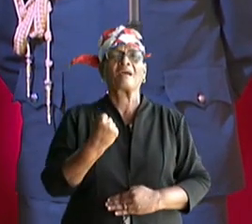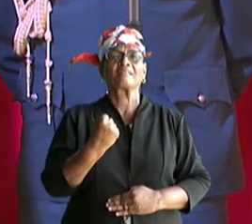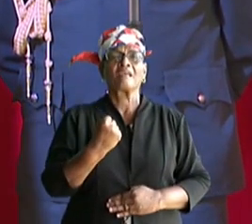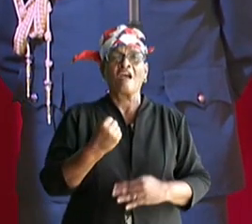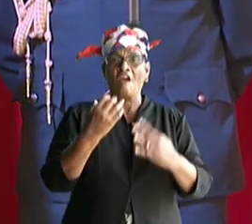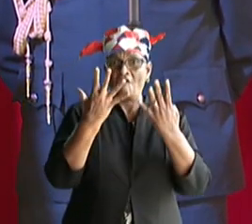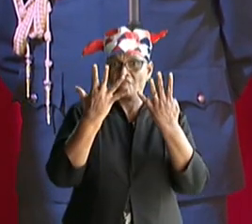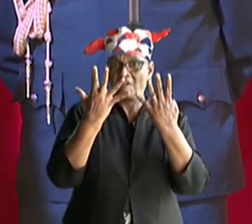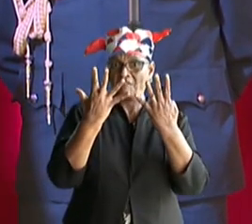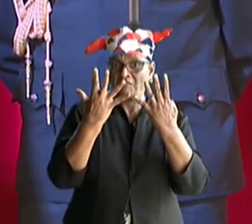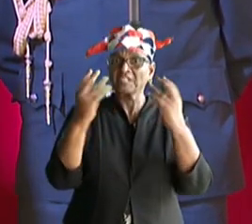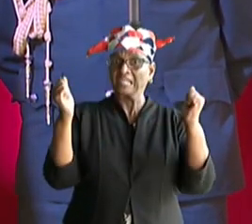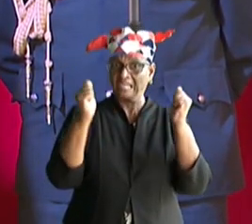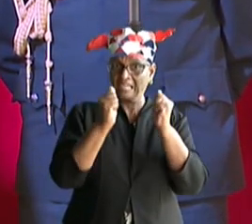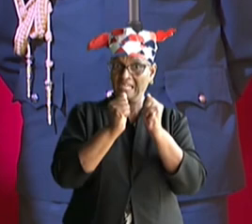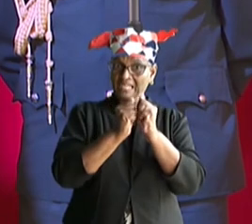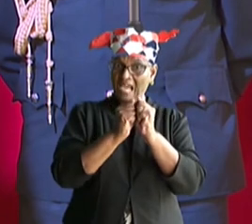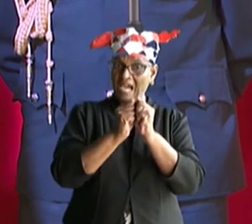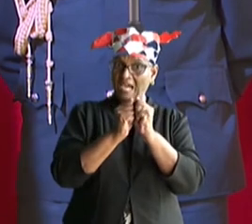45 jaar later staan we hier,